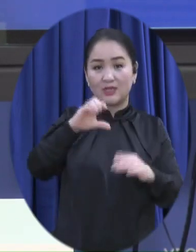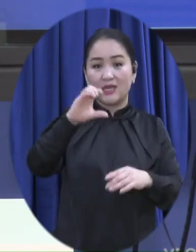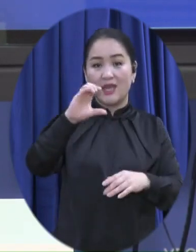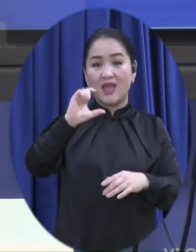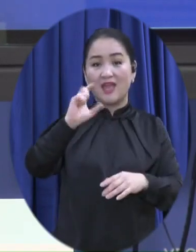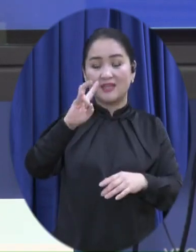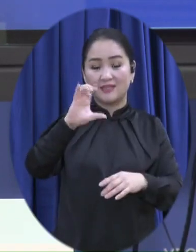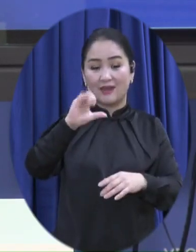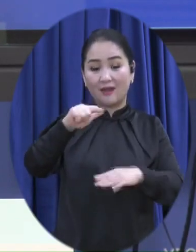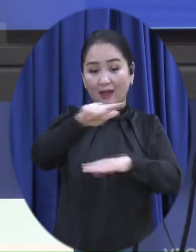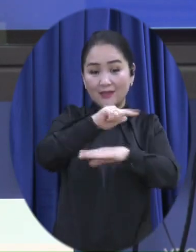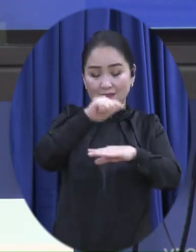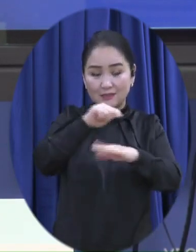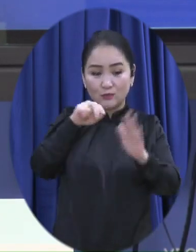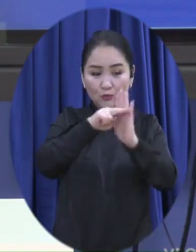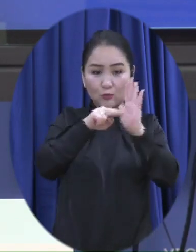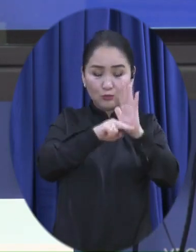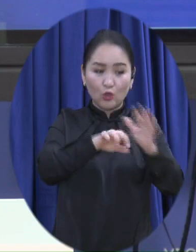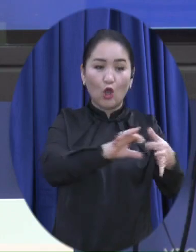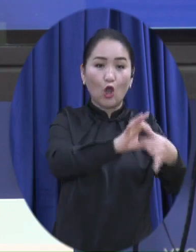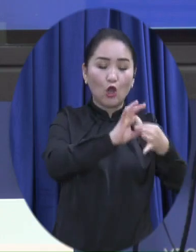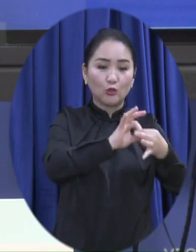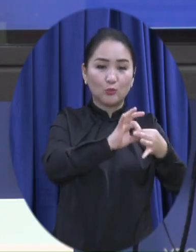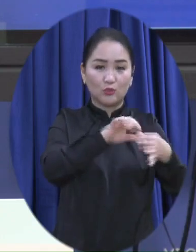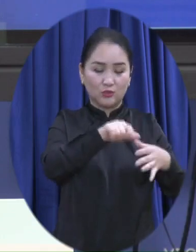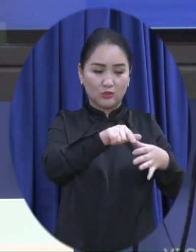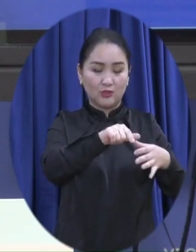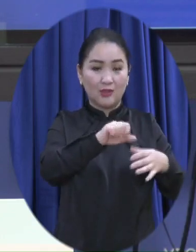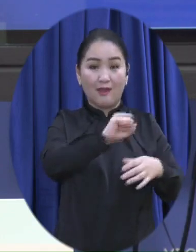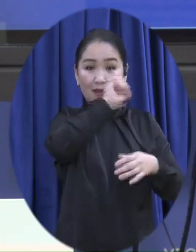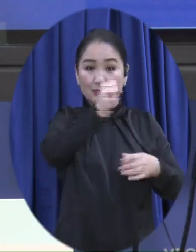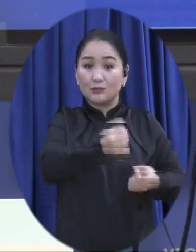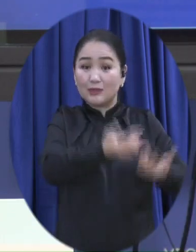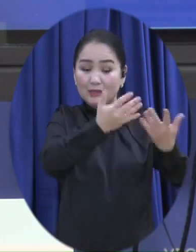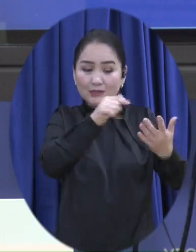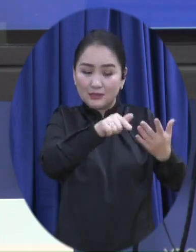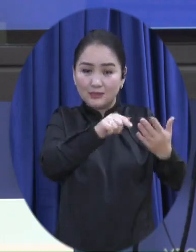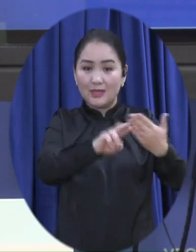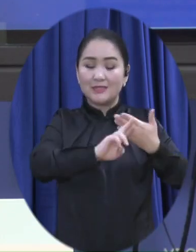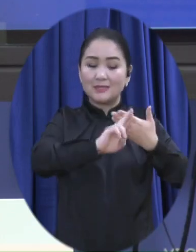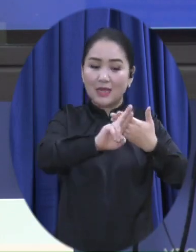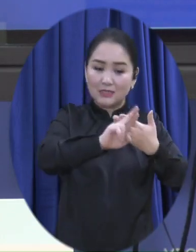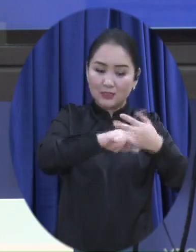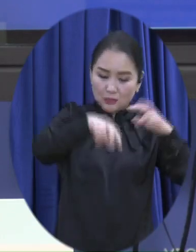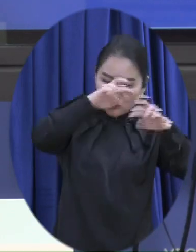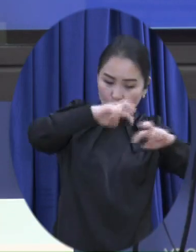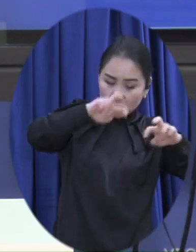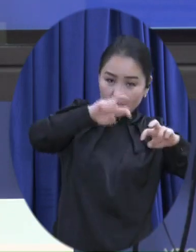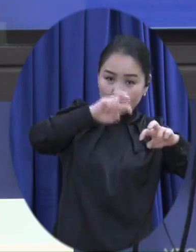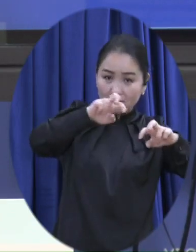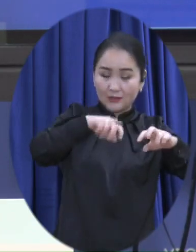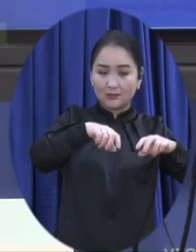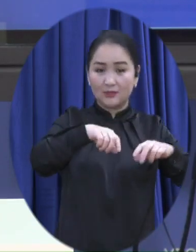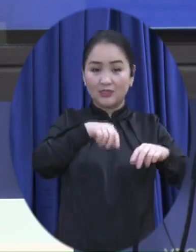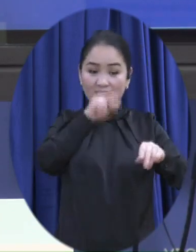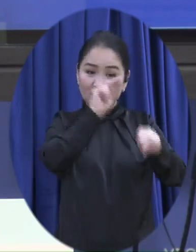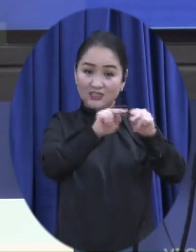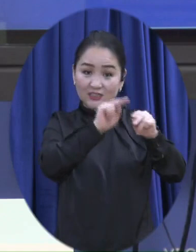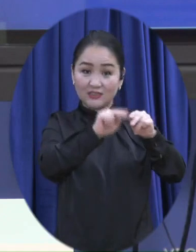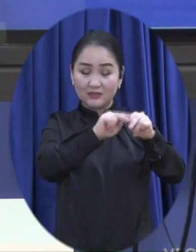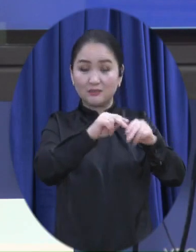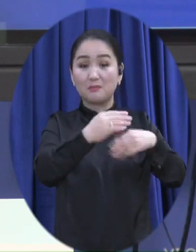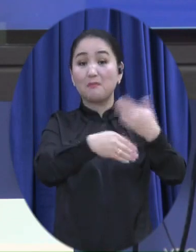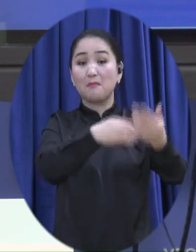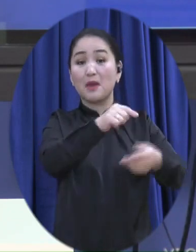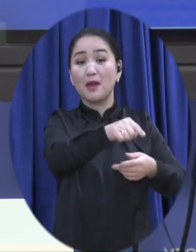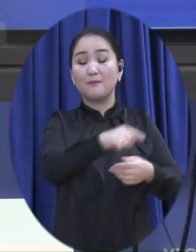сахилга дэг журамтай холбоотойгоор гарсан. За энэ асуудал бол яванда цааштай болоо судлагдаж шалгагдах хүрээндээ явж